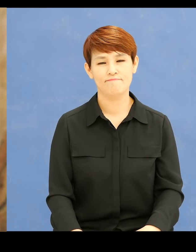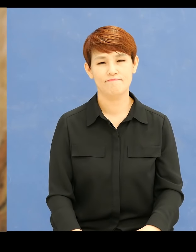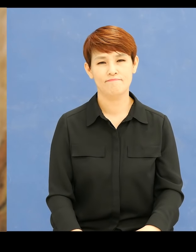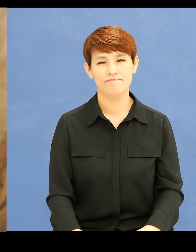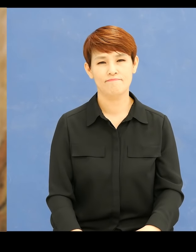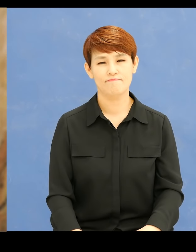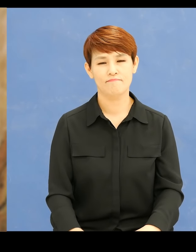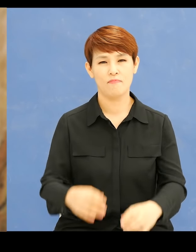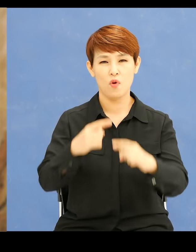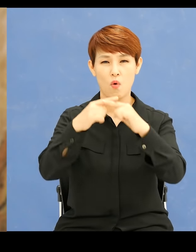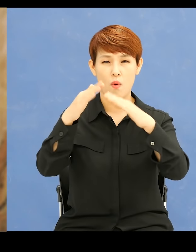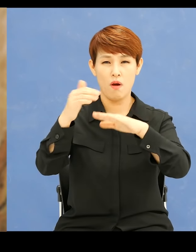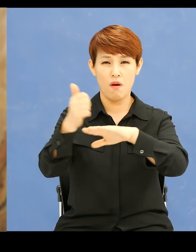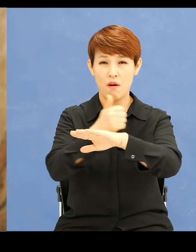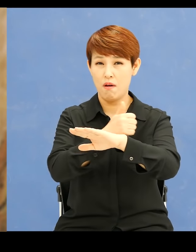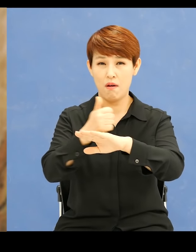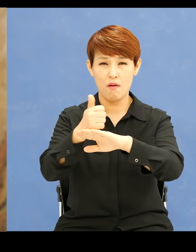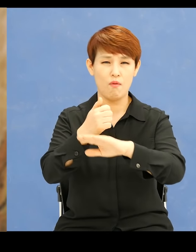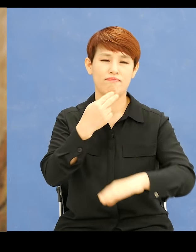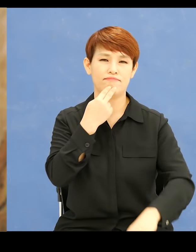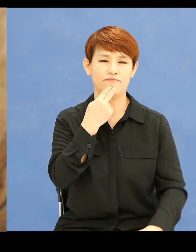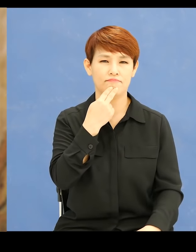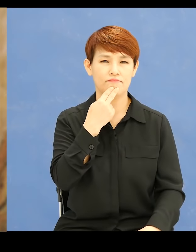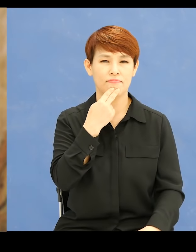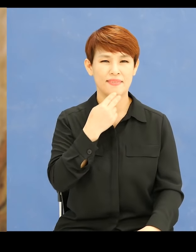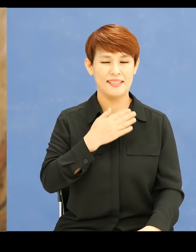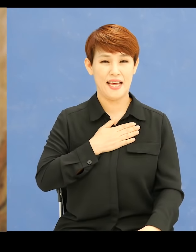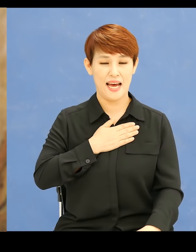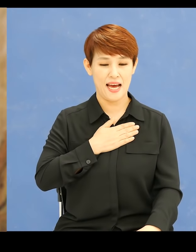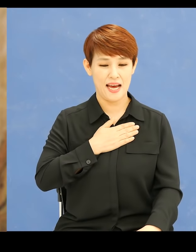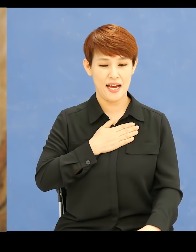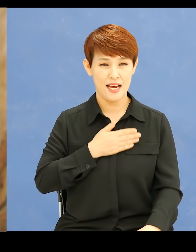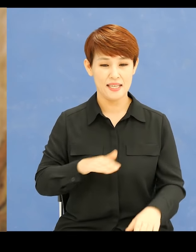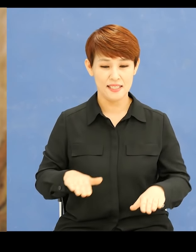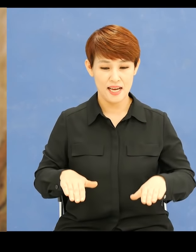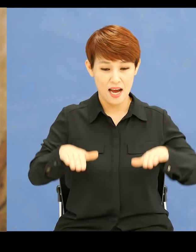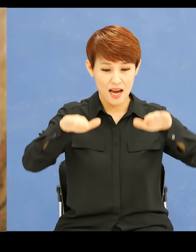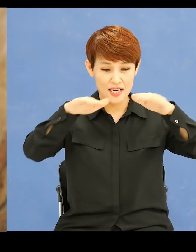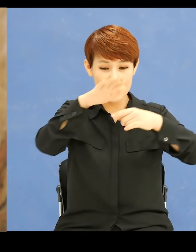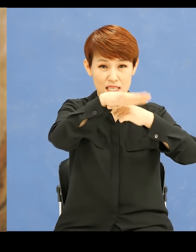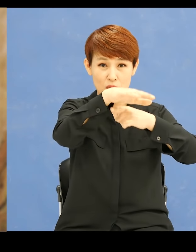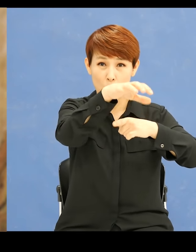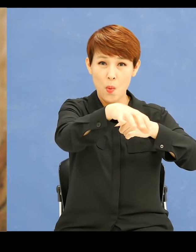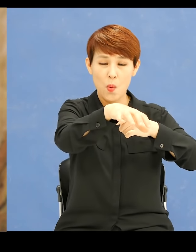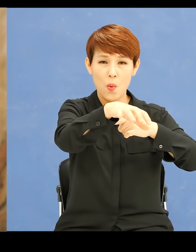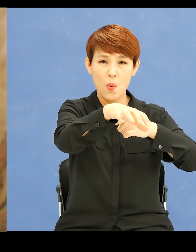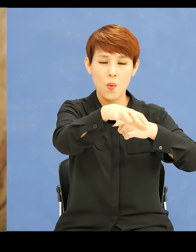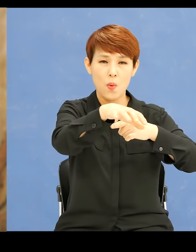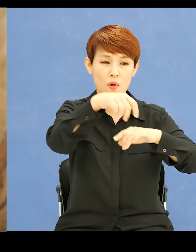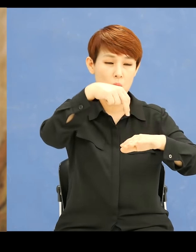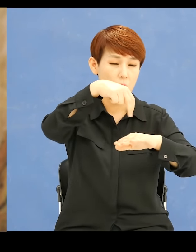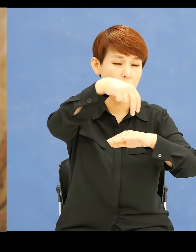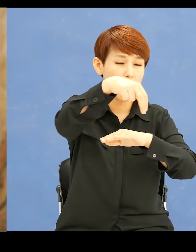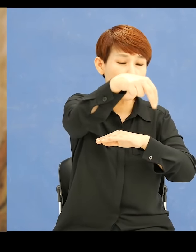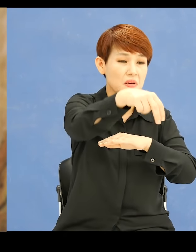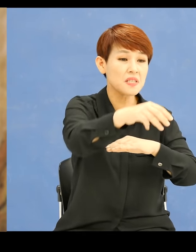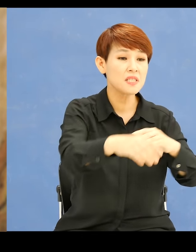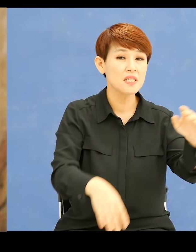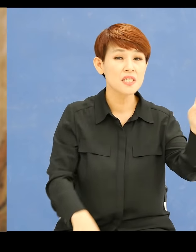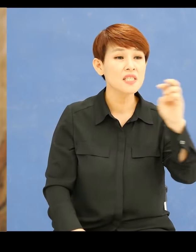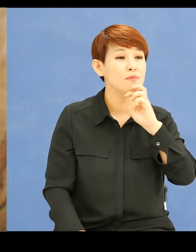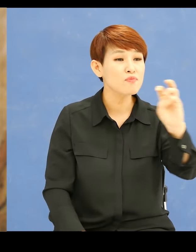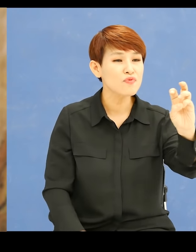때문에 교회는 이렇게 접할 기회가 없었죠. 근데 제가 자랐던 그 시골에서 한 30분 정도 걸어 올라가면